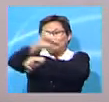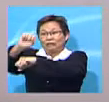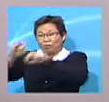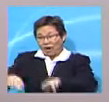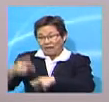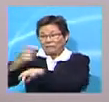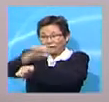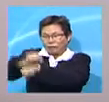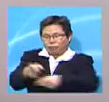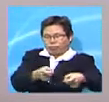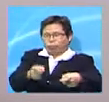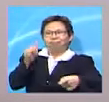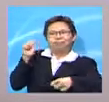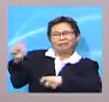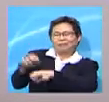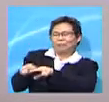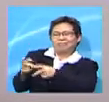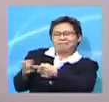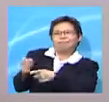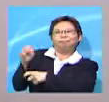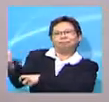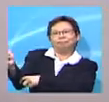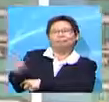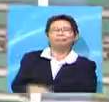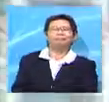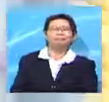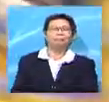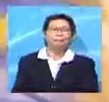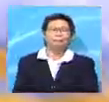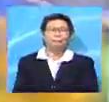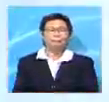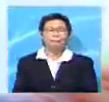Singapura mengendalikan sendiri kereta api tersebut.